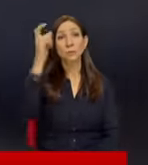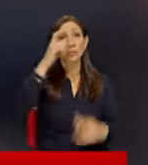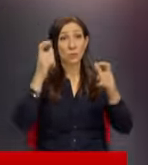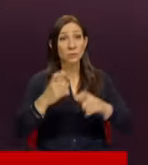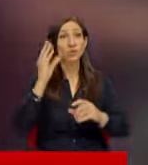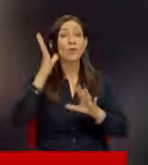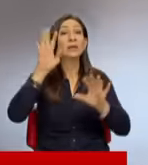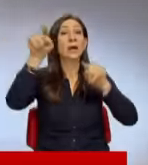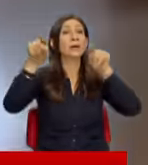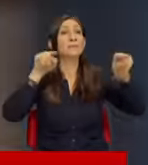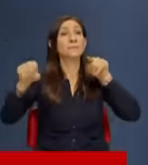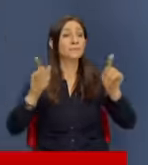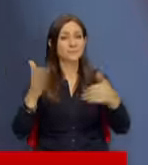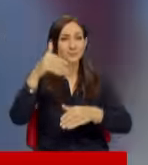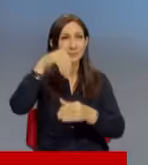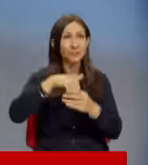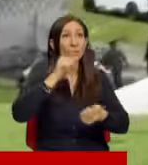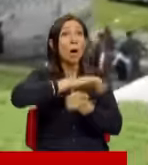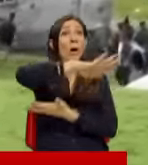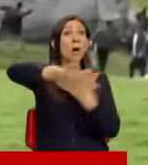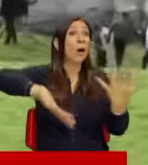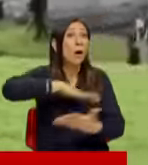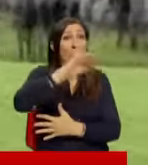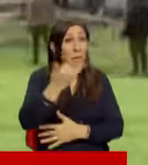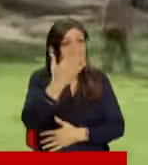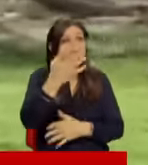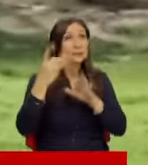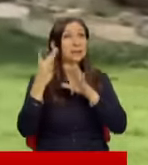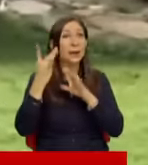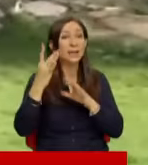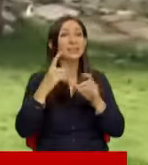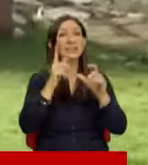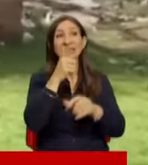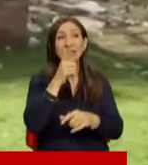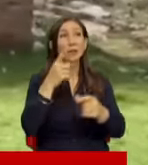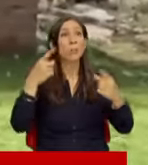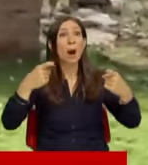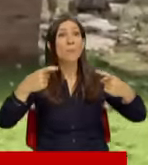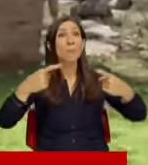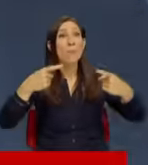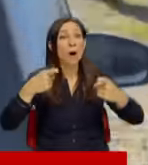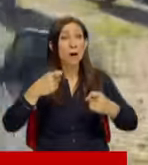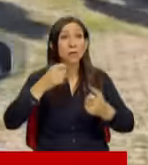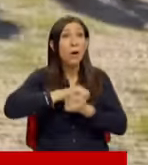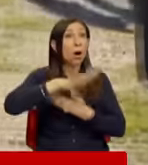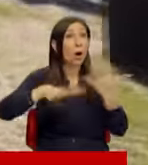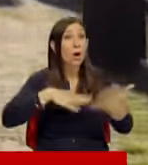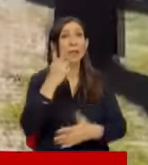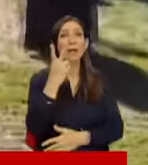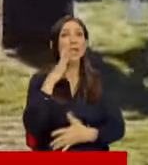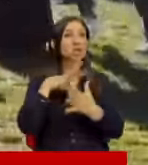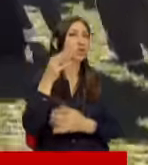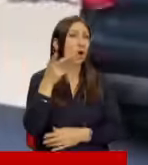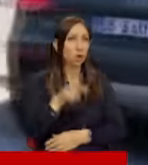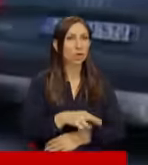Türkiye'nin birçok noktasında sandık başında kavgalar yaşandı. Diyarbakır ve Siirt'te silahlar konuştu. Çıkan kavgalarda iki